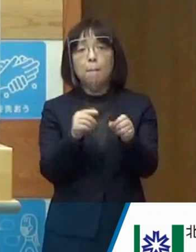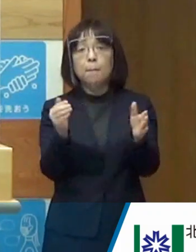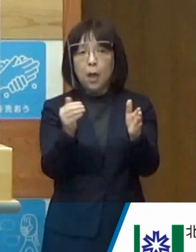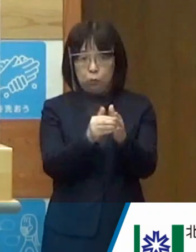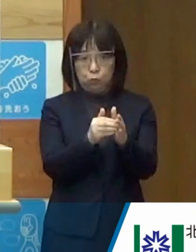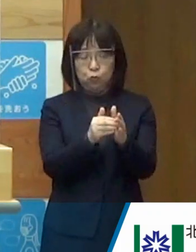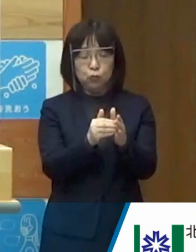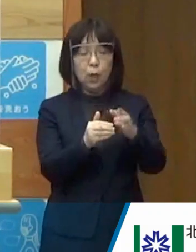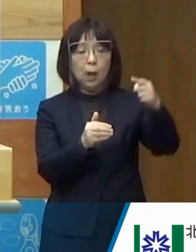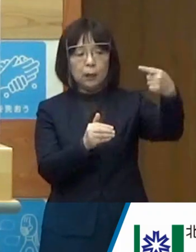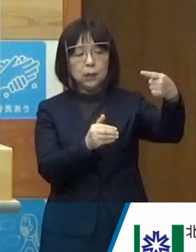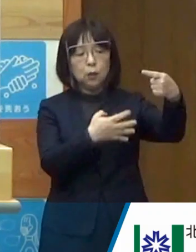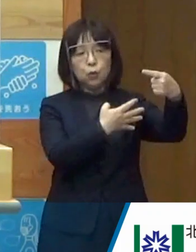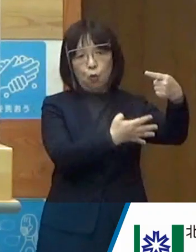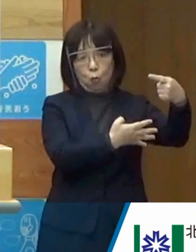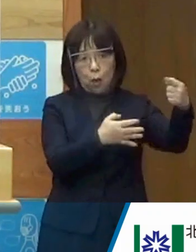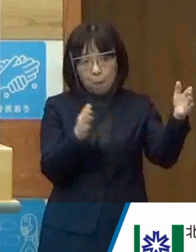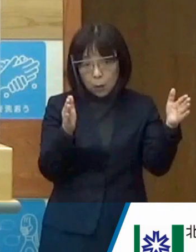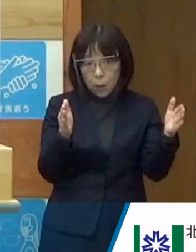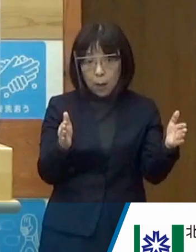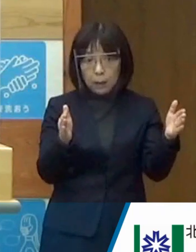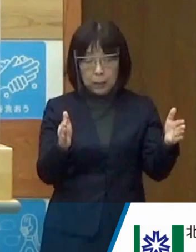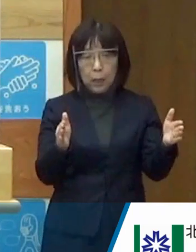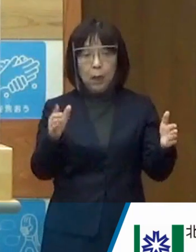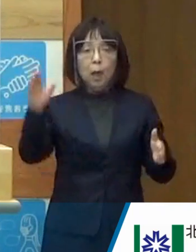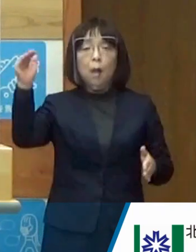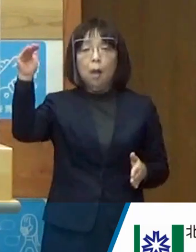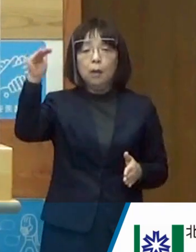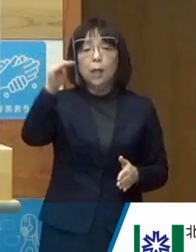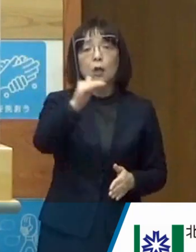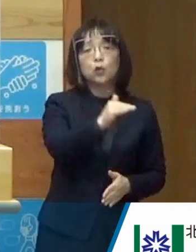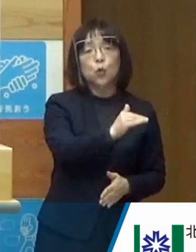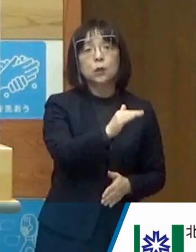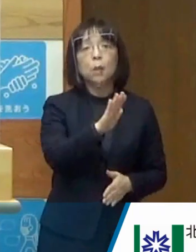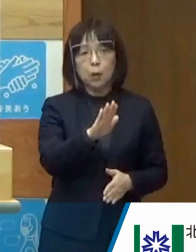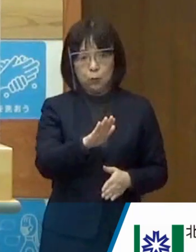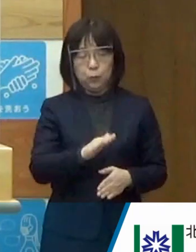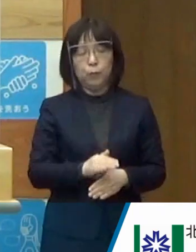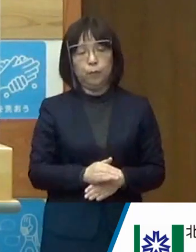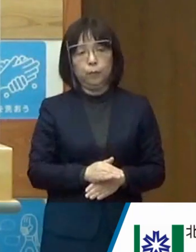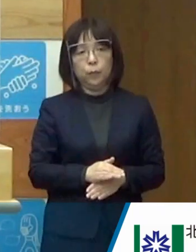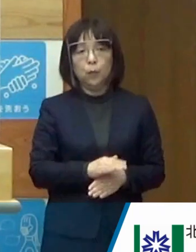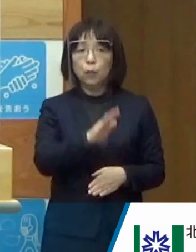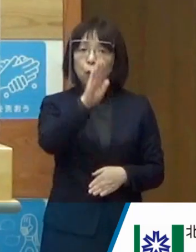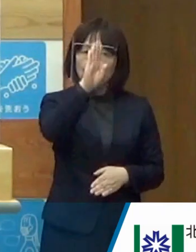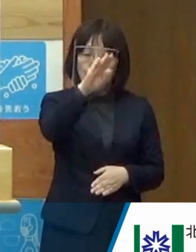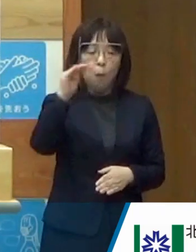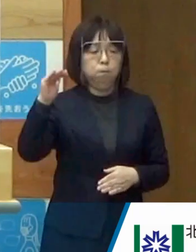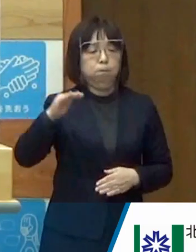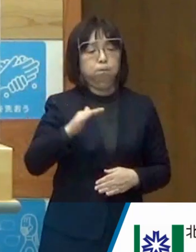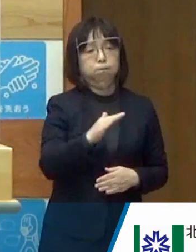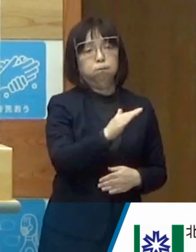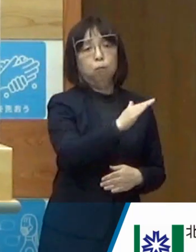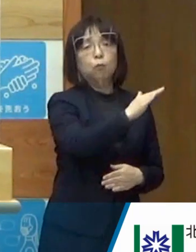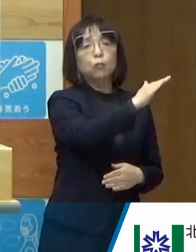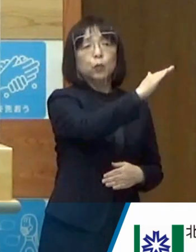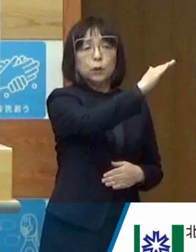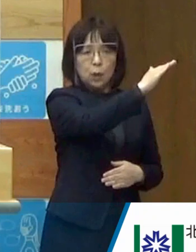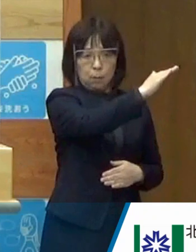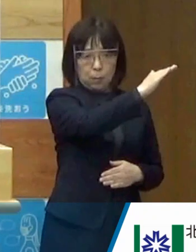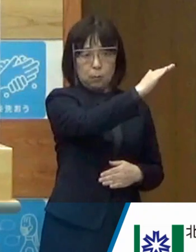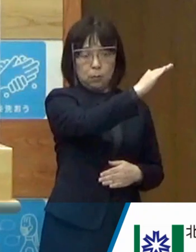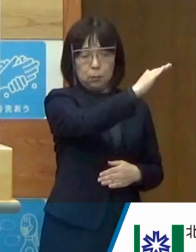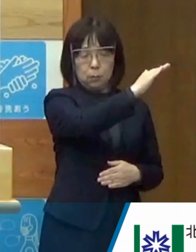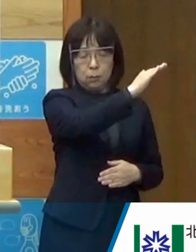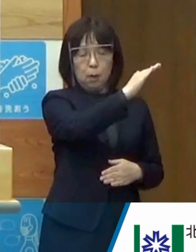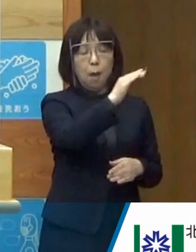4日にかけまして、まあ、大きく減少をいたしました。その後再び増加をして、この